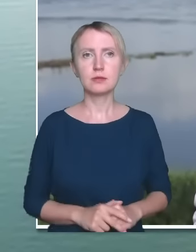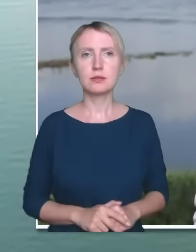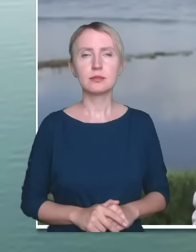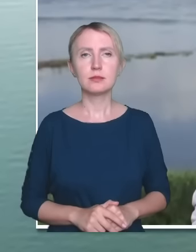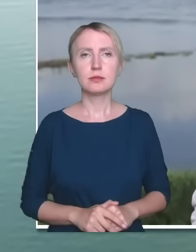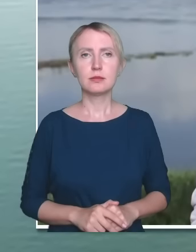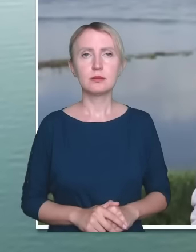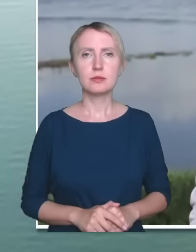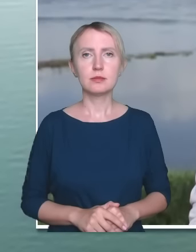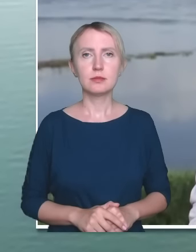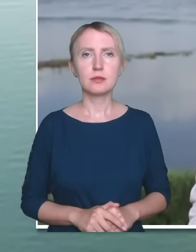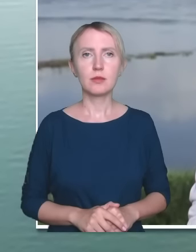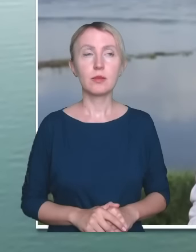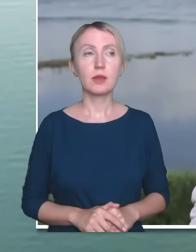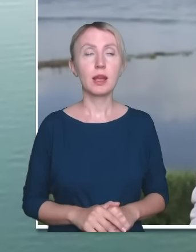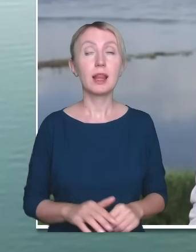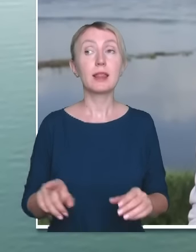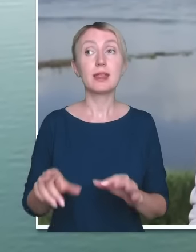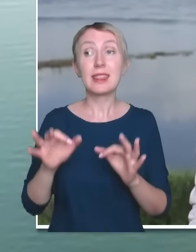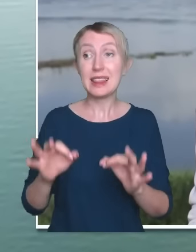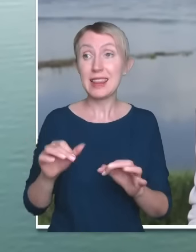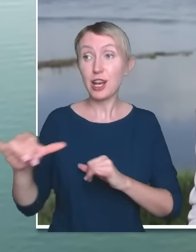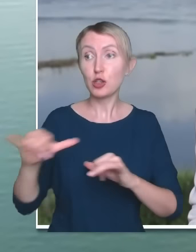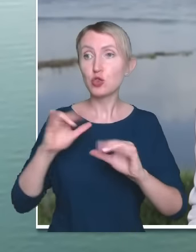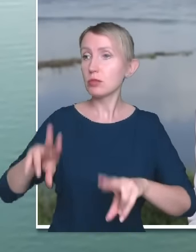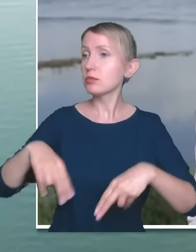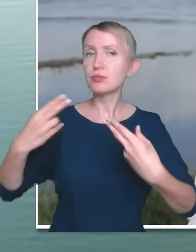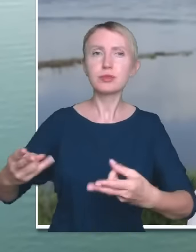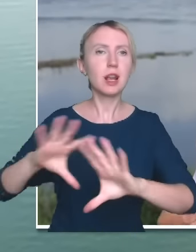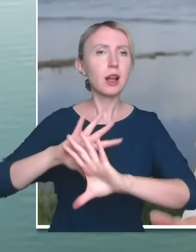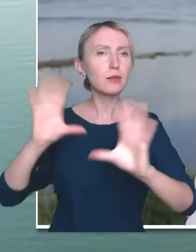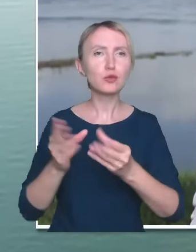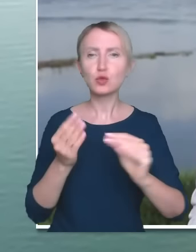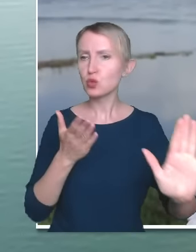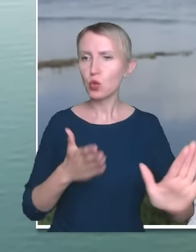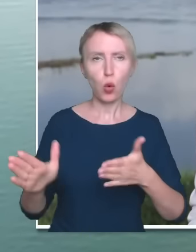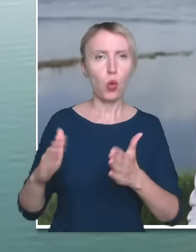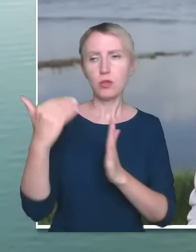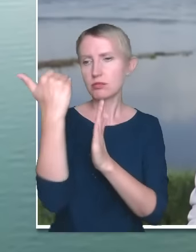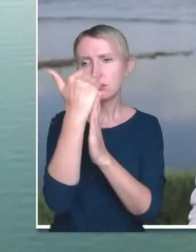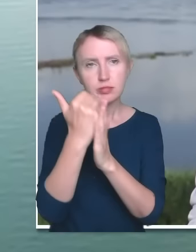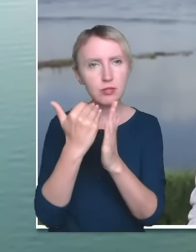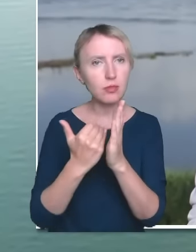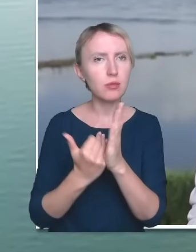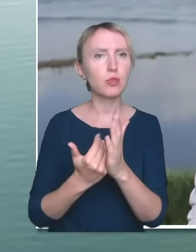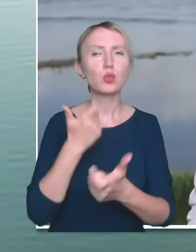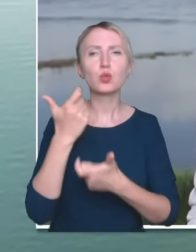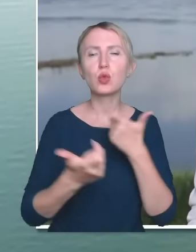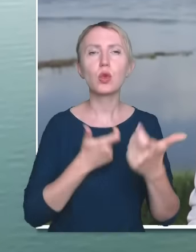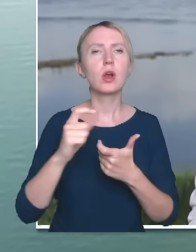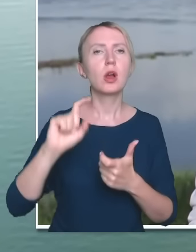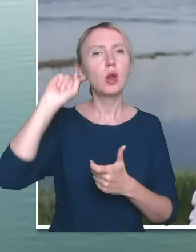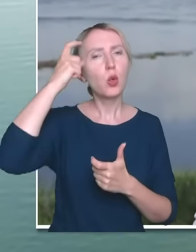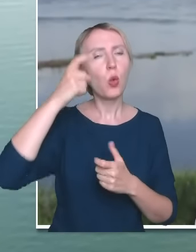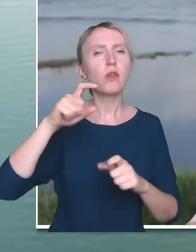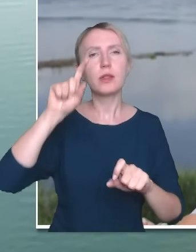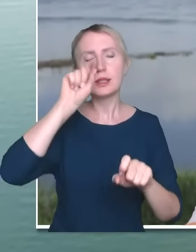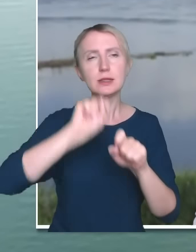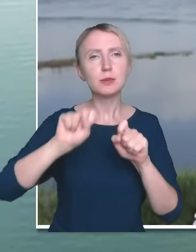My zostawiliśmy obecnemu rządowi właściwie wszystko gotowe. Procedury, które stosuje Główny Inspektorat Ochrony